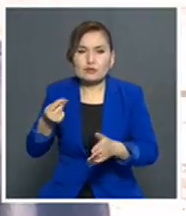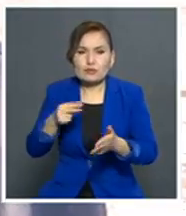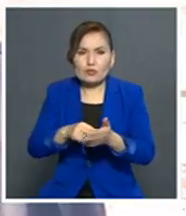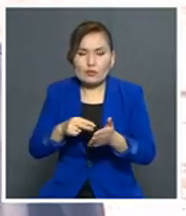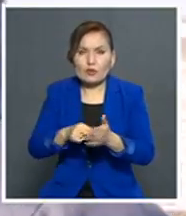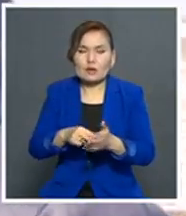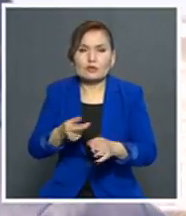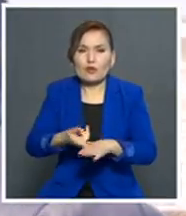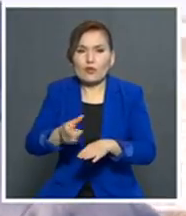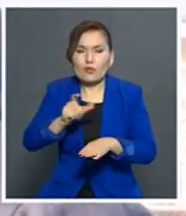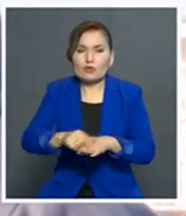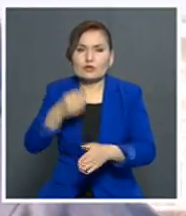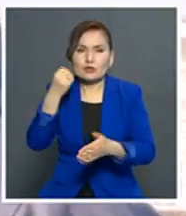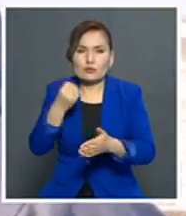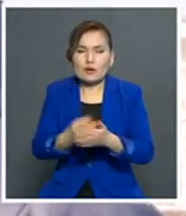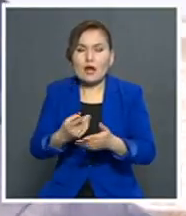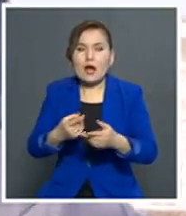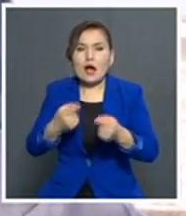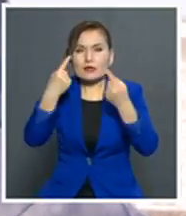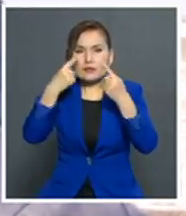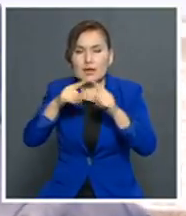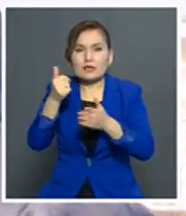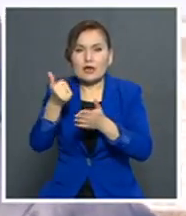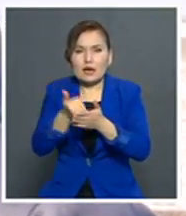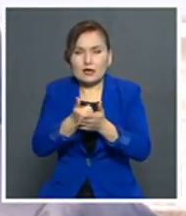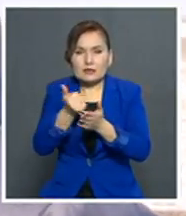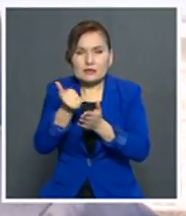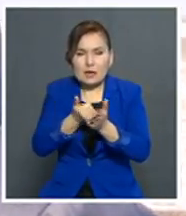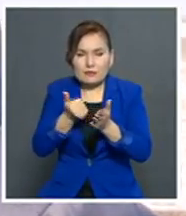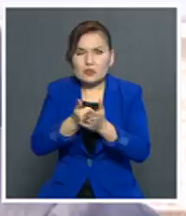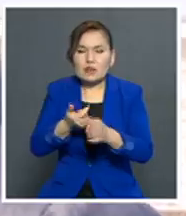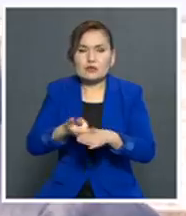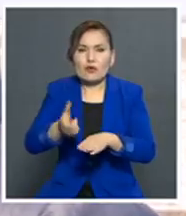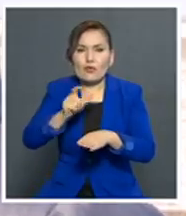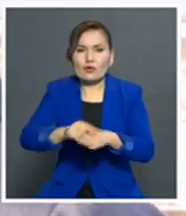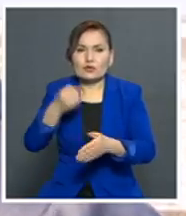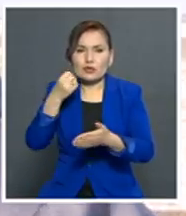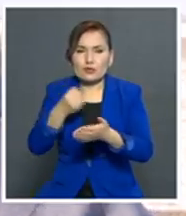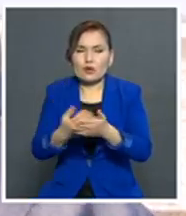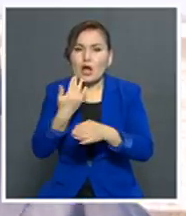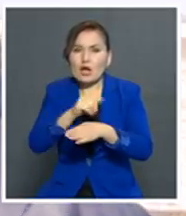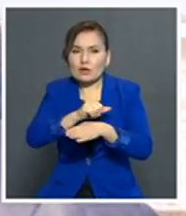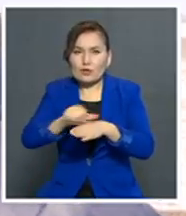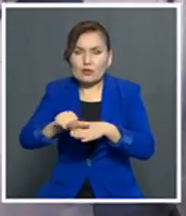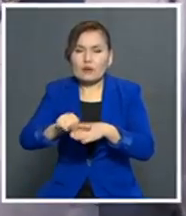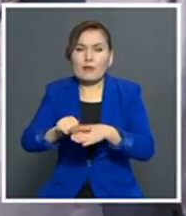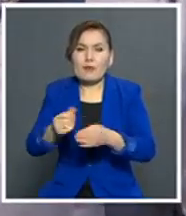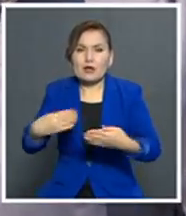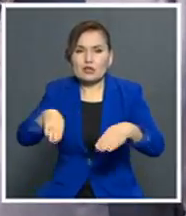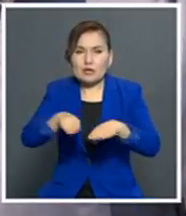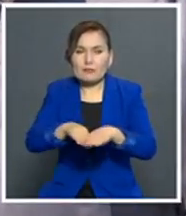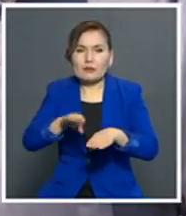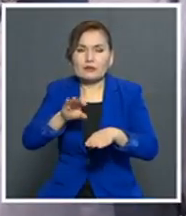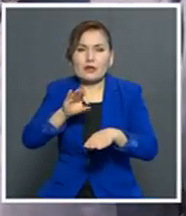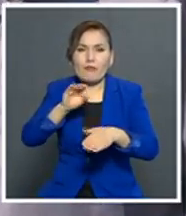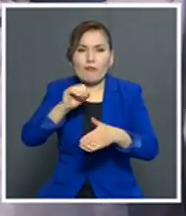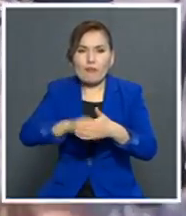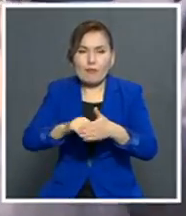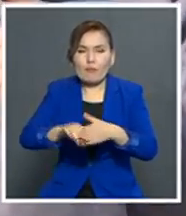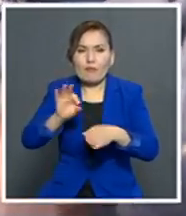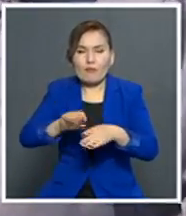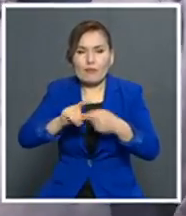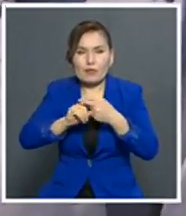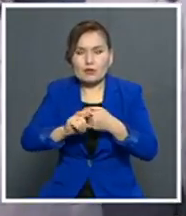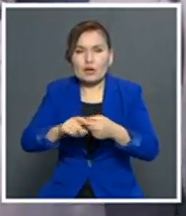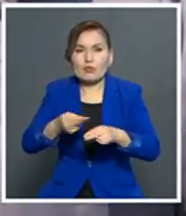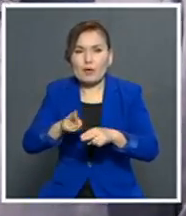Дефицит, но бар. Саймандар, мынау індетке байланысты, граница жабылуына байланысты, я, бағалар көтерілді. Но тауып, ремонт